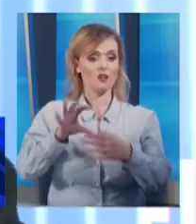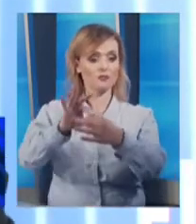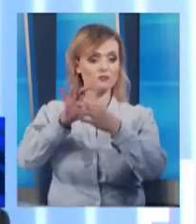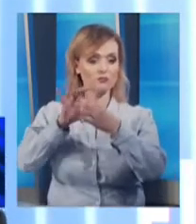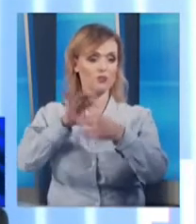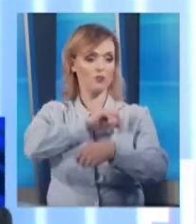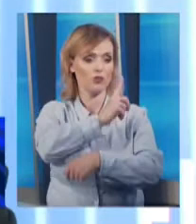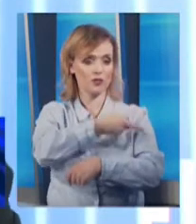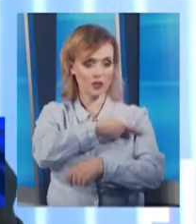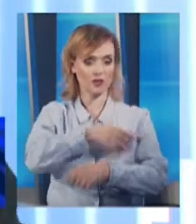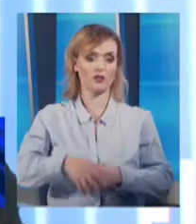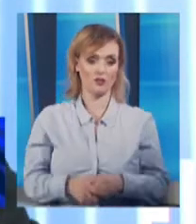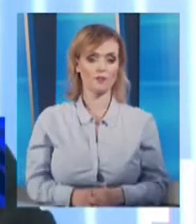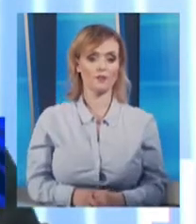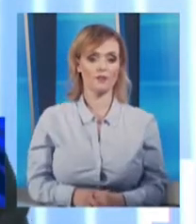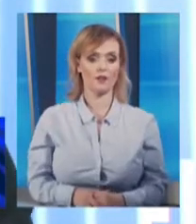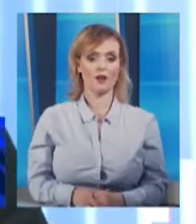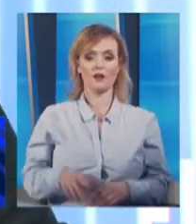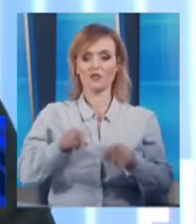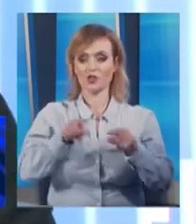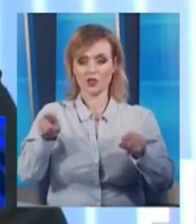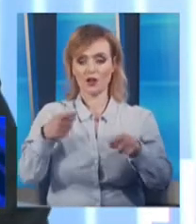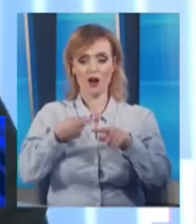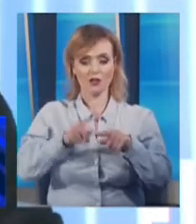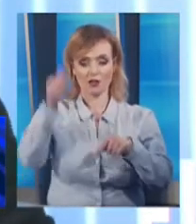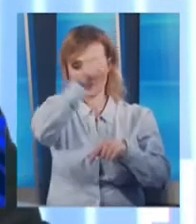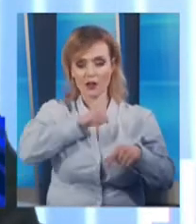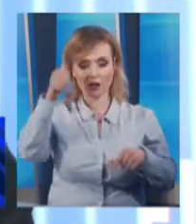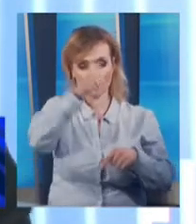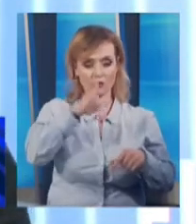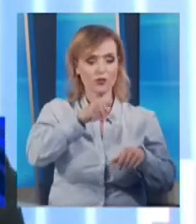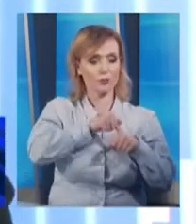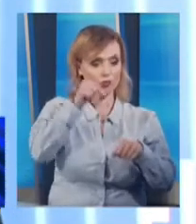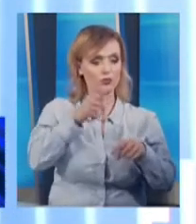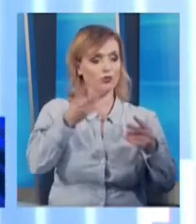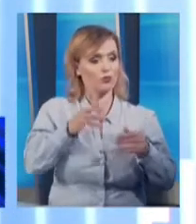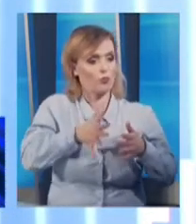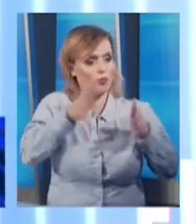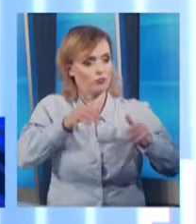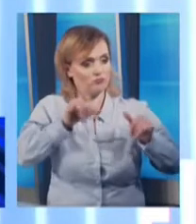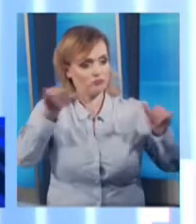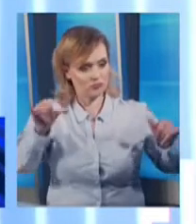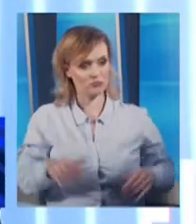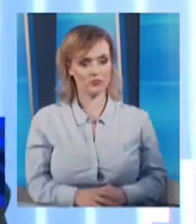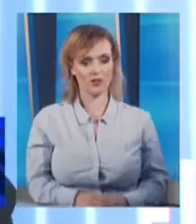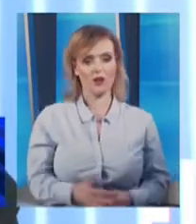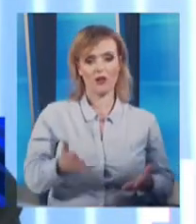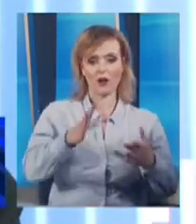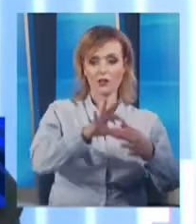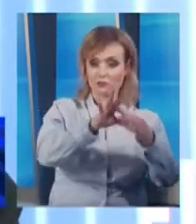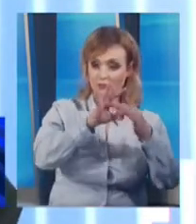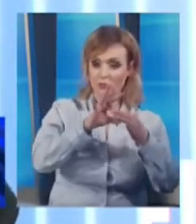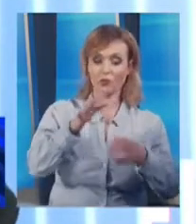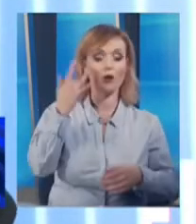România, cel care funcționează de 10 ani de zile, ne-a adus doar beneficii și el trebuie întărit mai mult și mai mult. La fel, un parteneriat strategic cu Statele